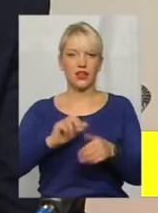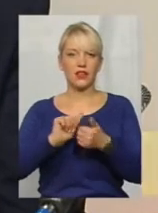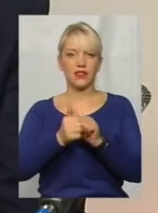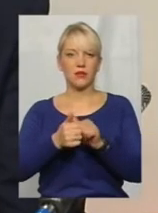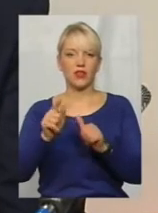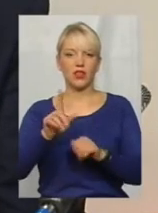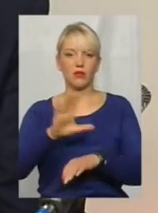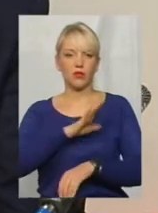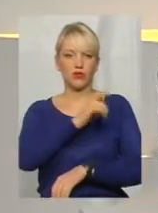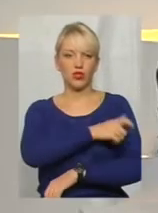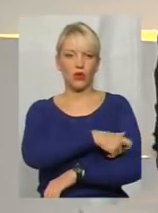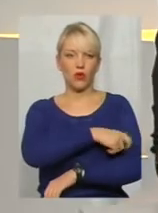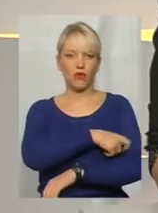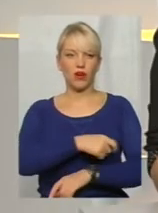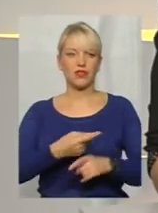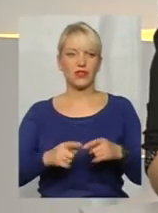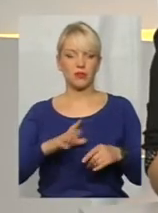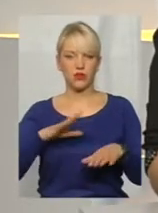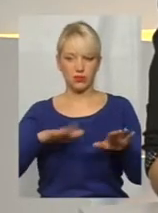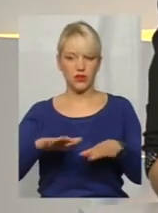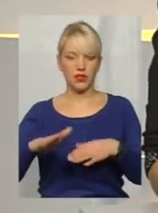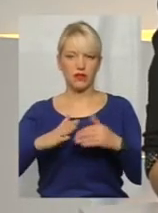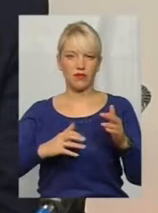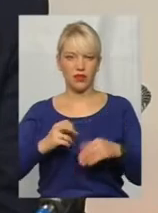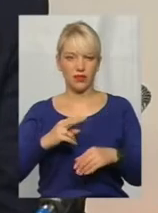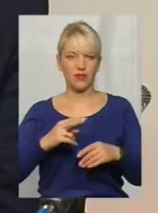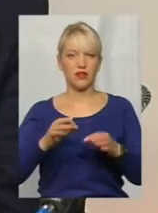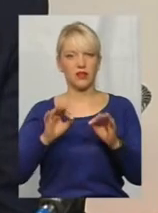чергував. Тому... Тобто, в принципі, це були місцеві фахівці, так?